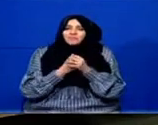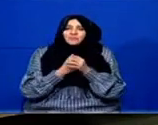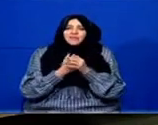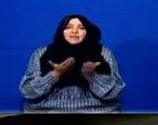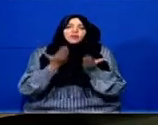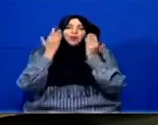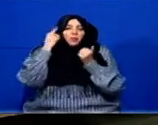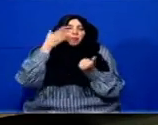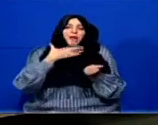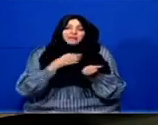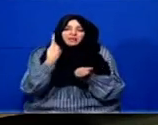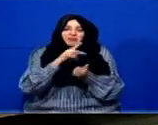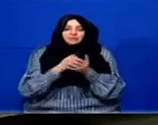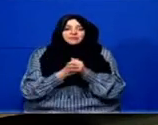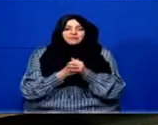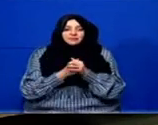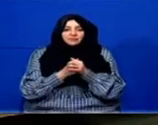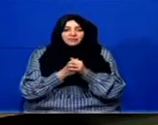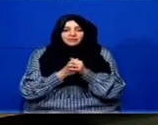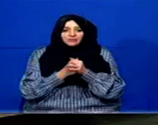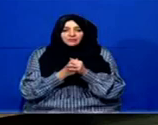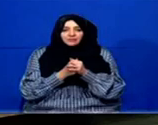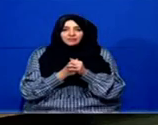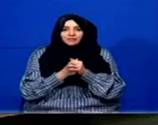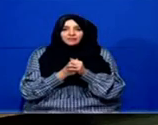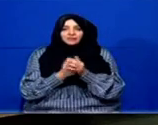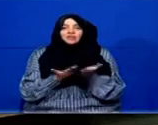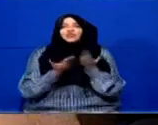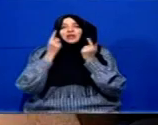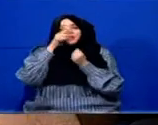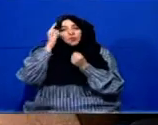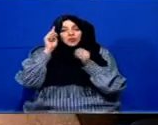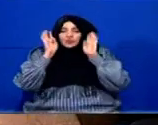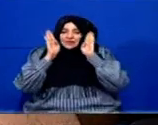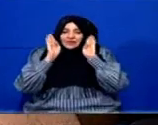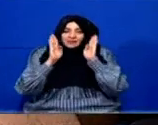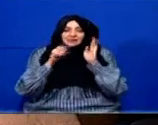ربي يحفظكم عن طريق الخير وتصلي